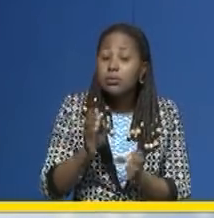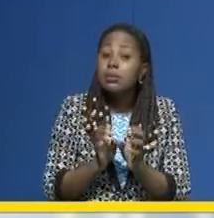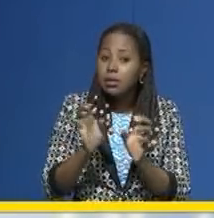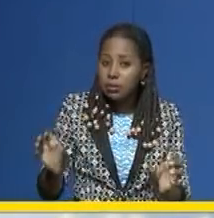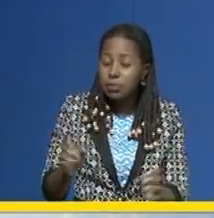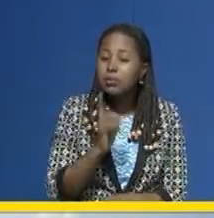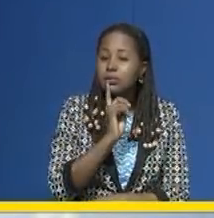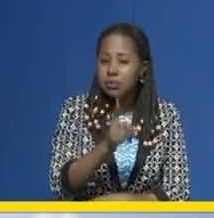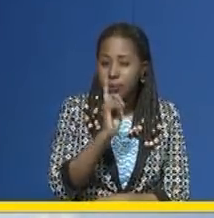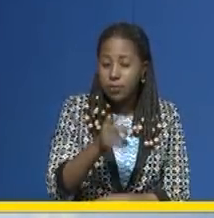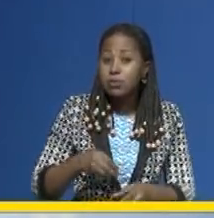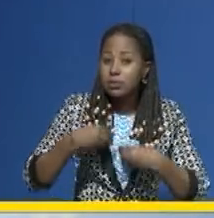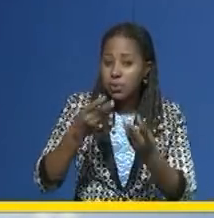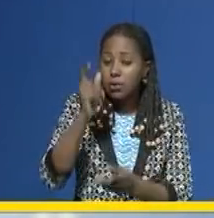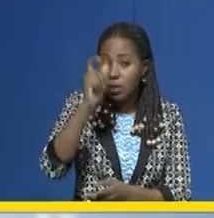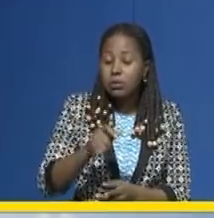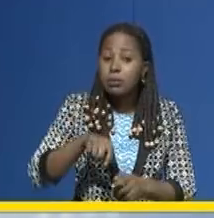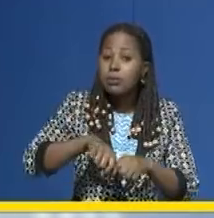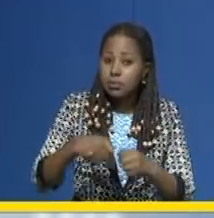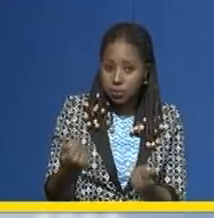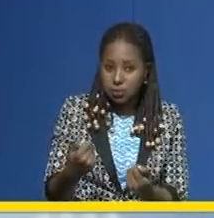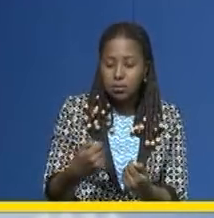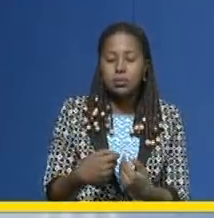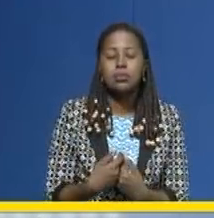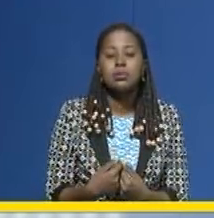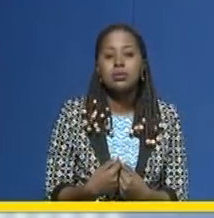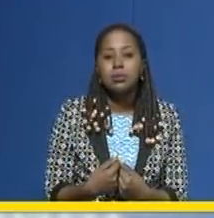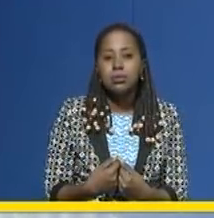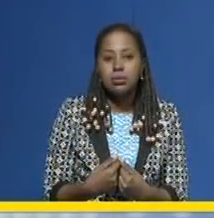maalum. Onyo kali latolewa kwa wapotoshaji.